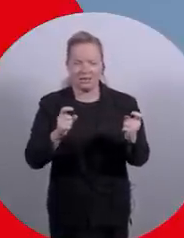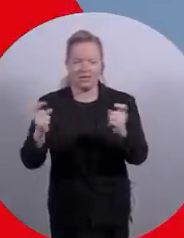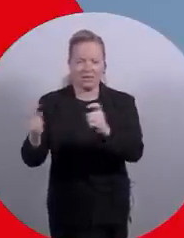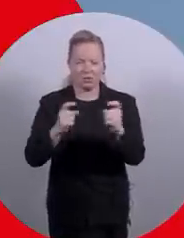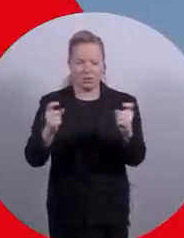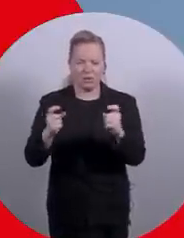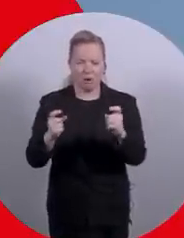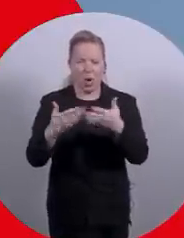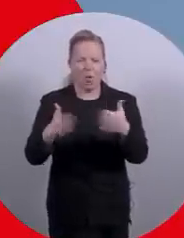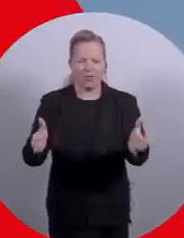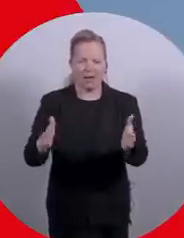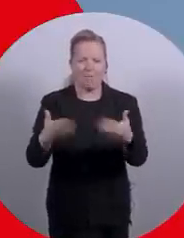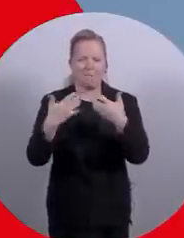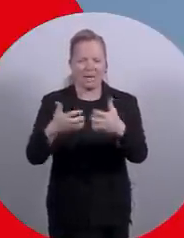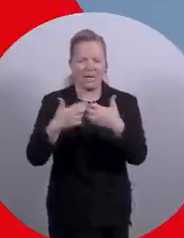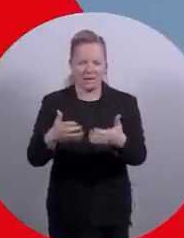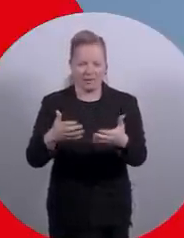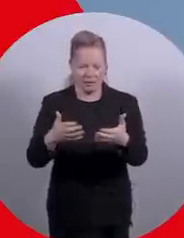Berichterstattungen